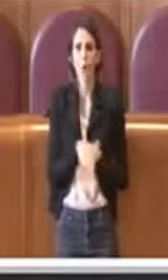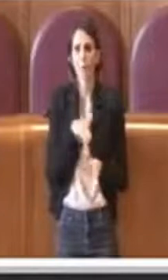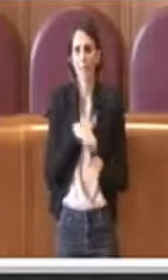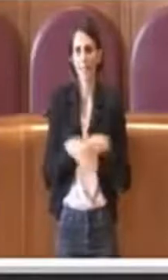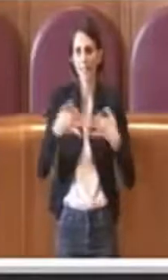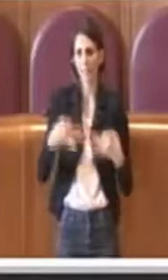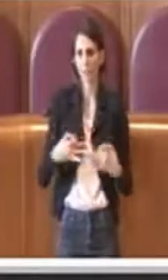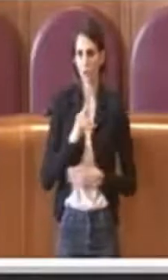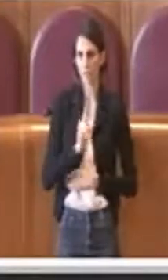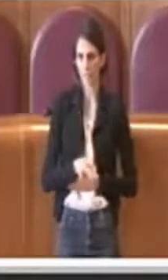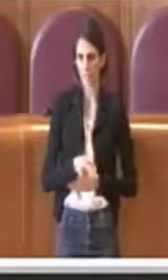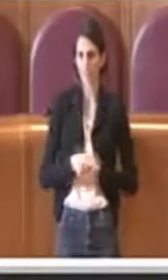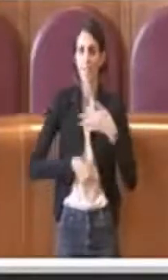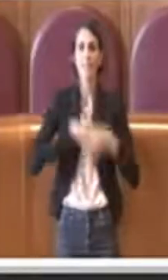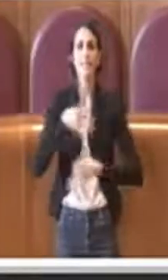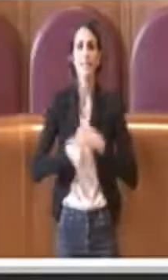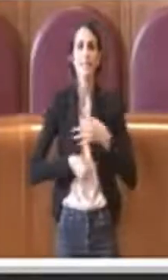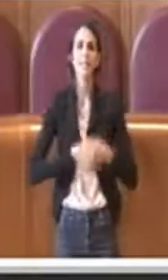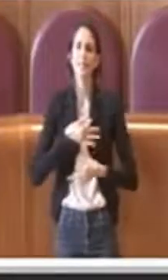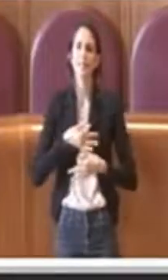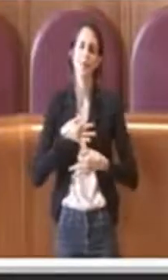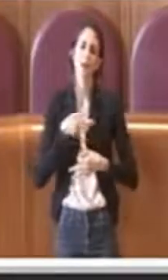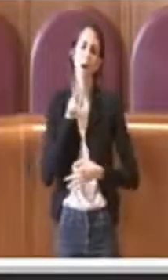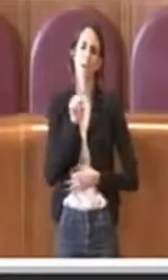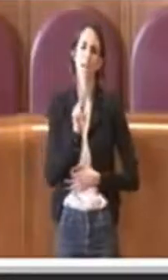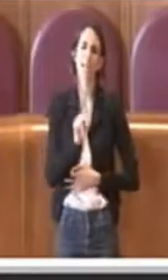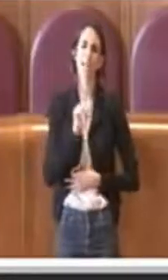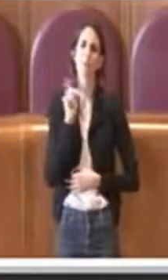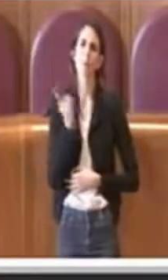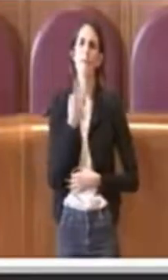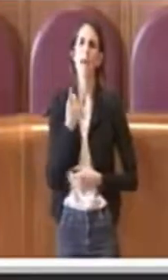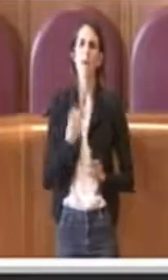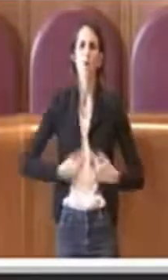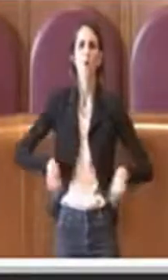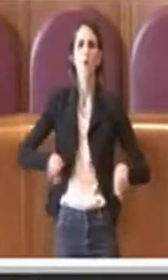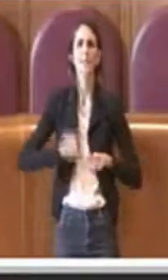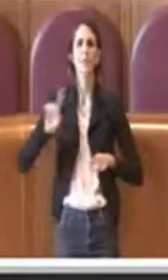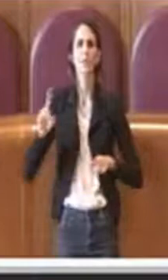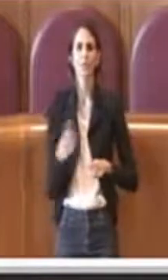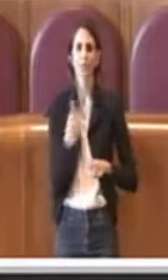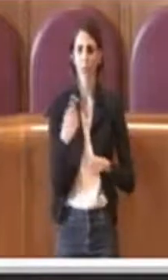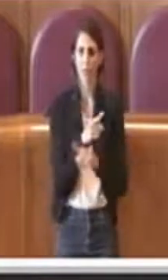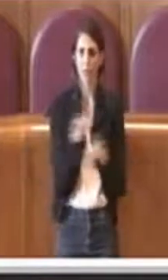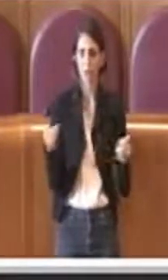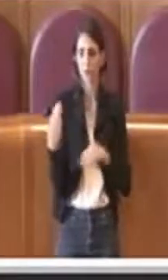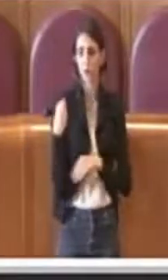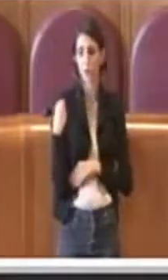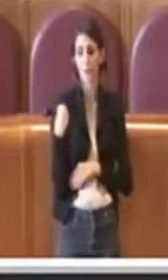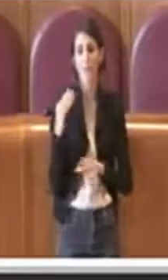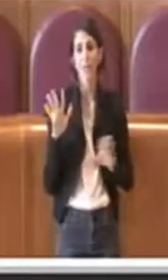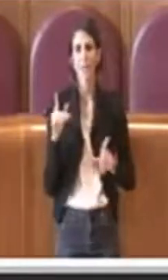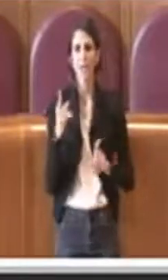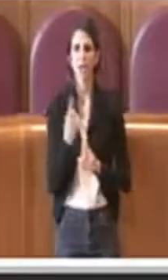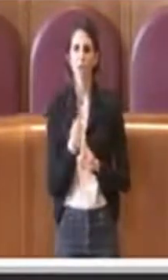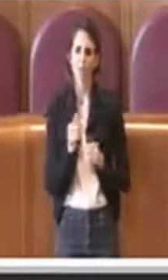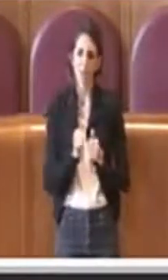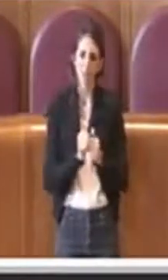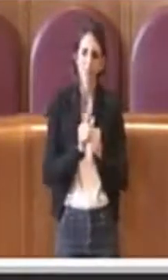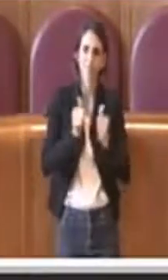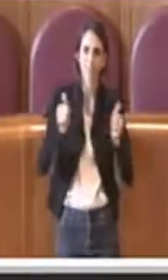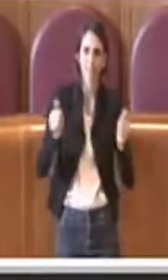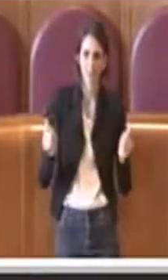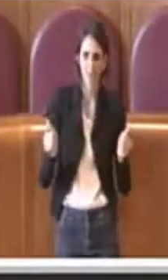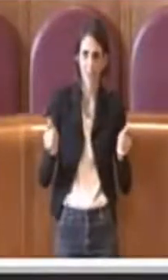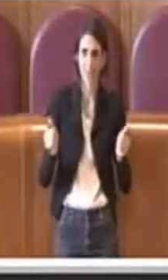adeguatamente nel nel consiglio straordinario che viene richiesto ma le due cose sono un po separate tra di loro e pertanto